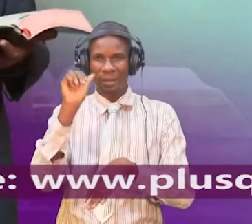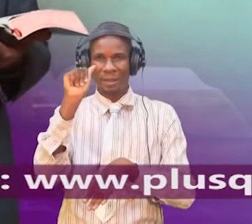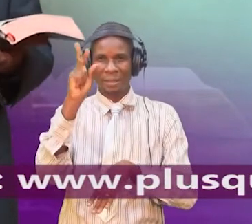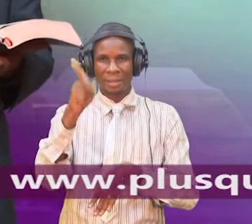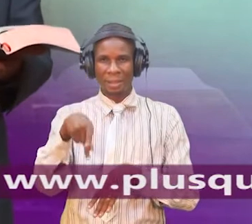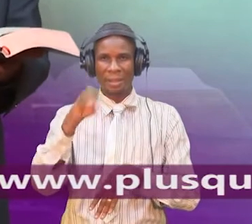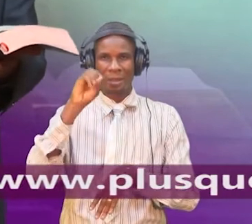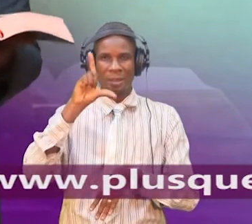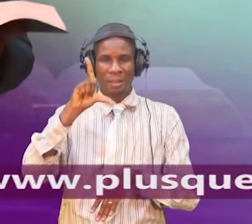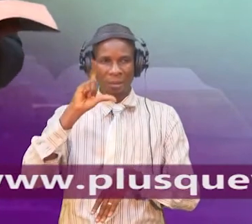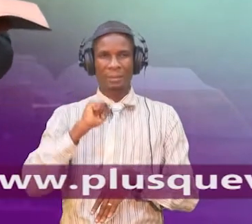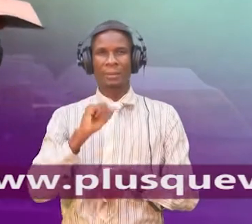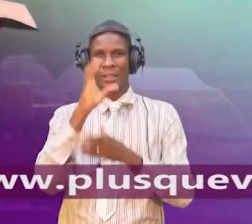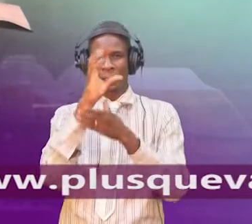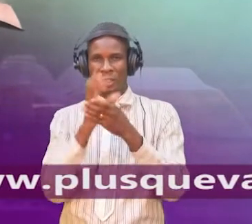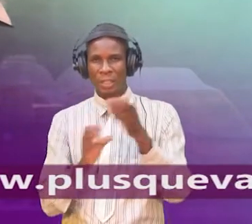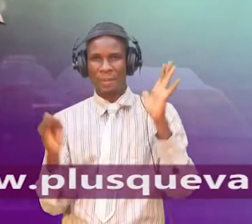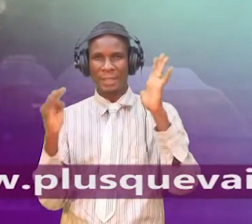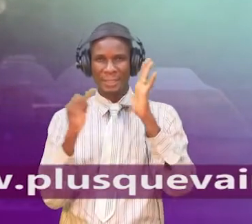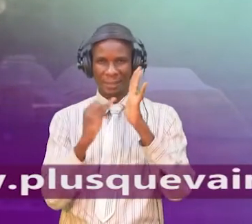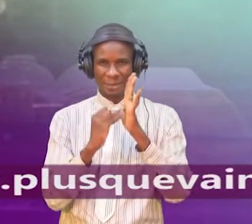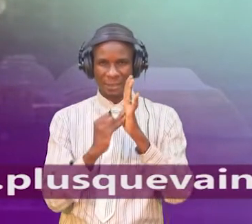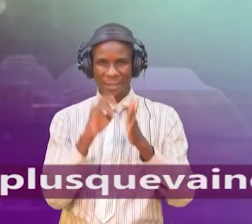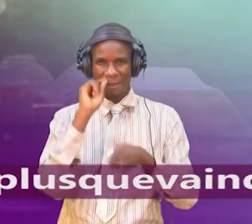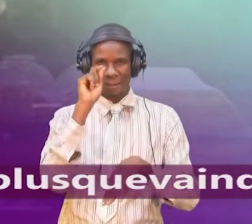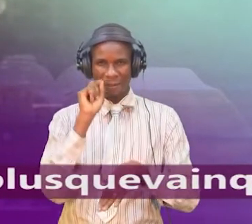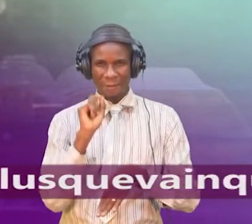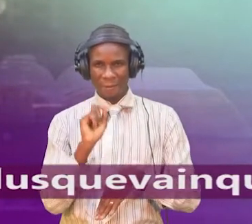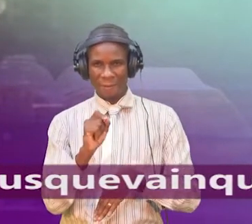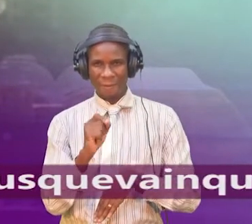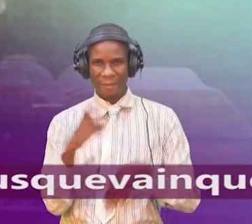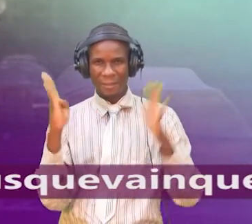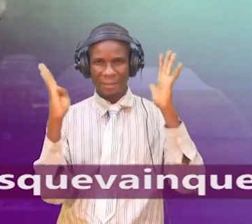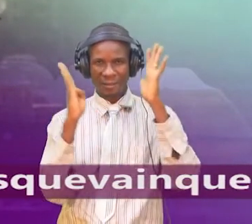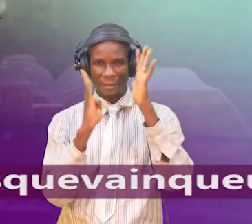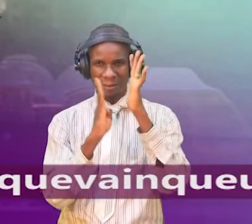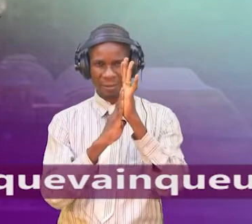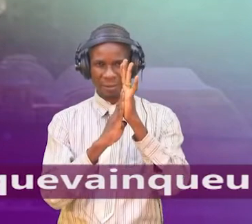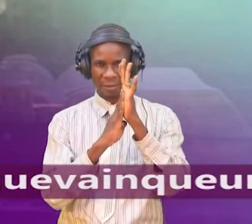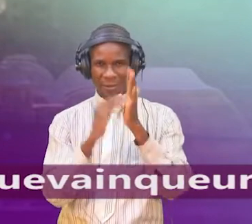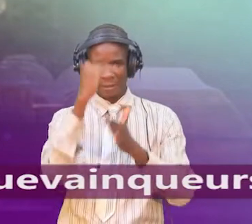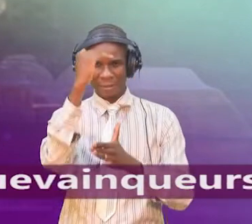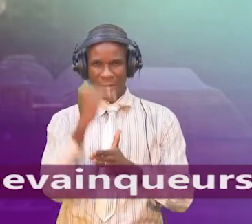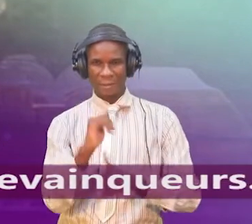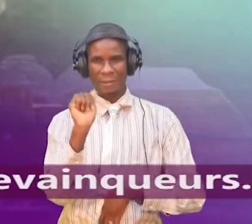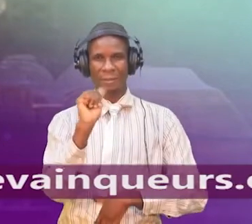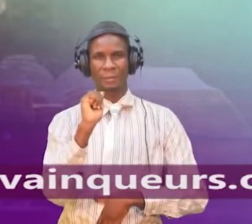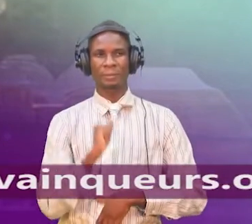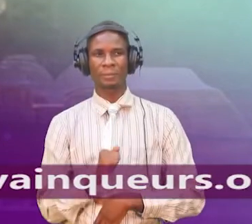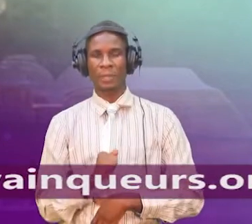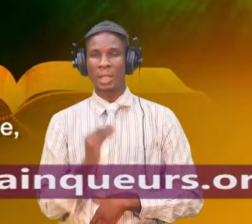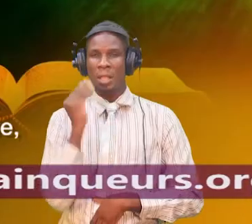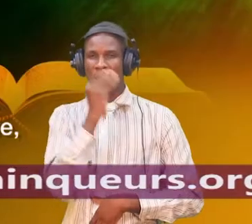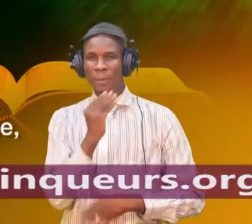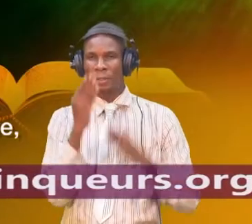basekele mokapo ya sambo eteni ya libwa pe ya zomi.